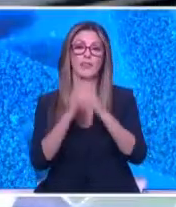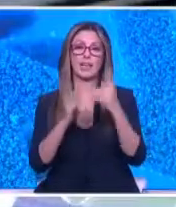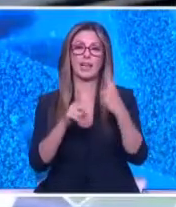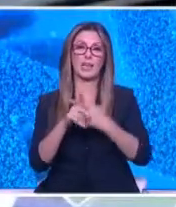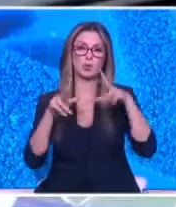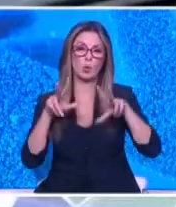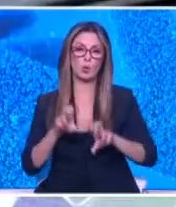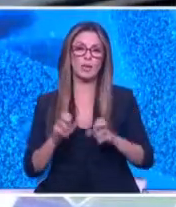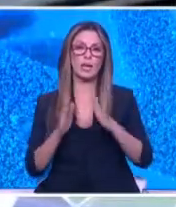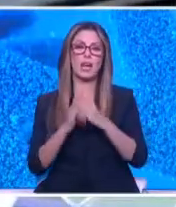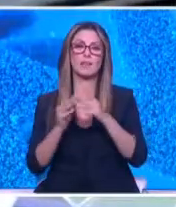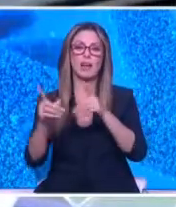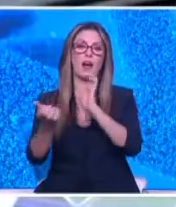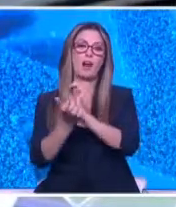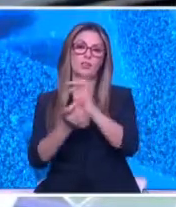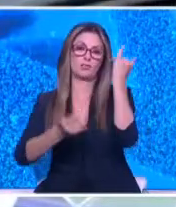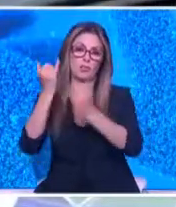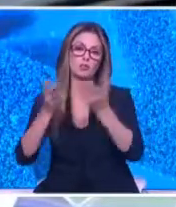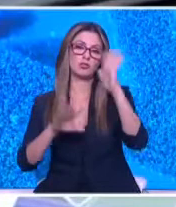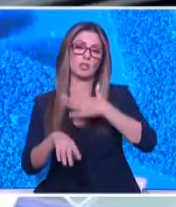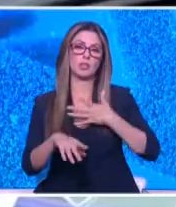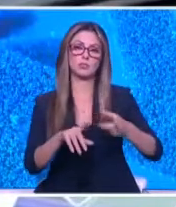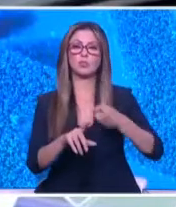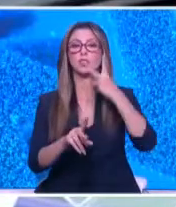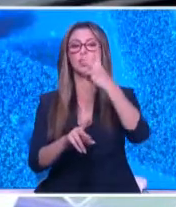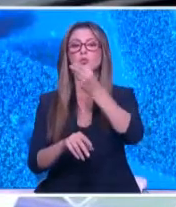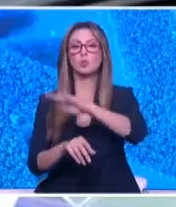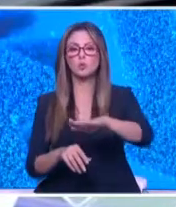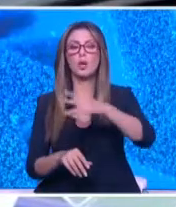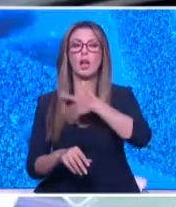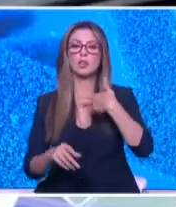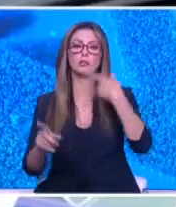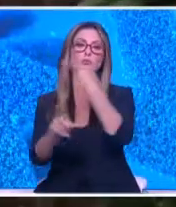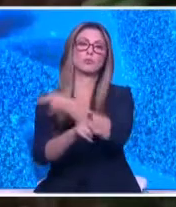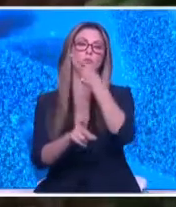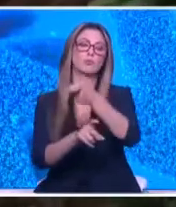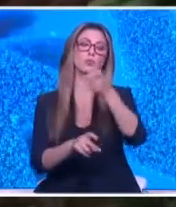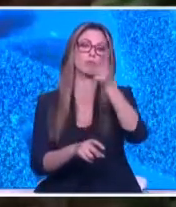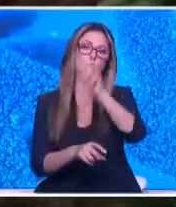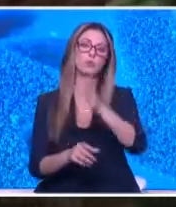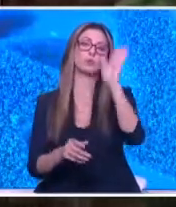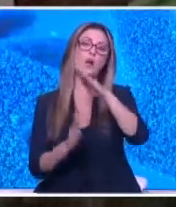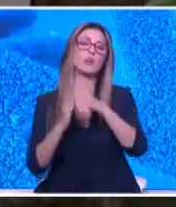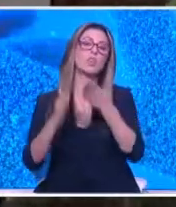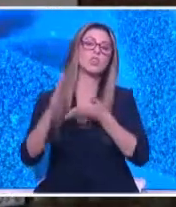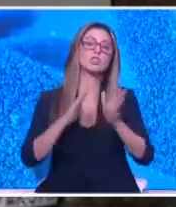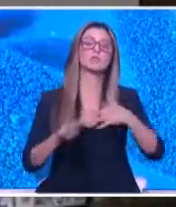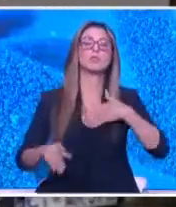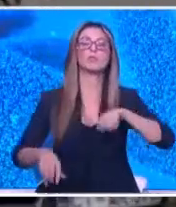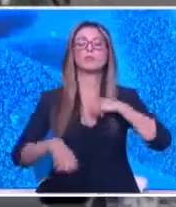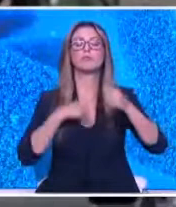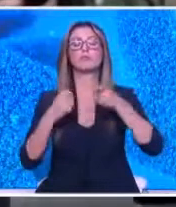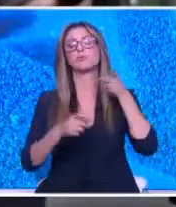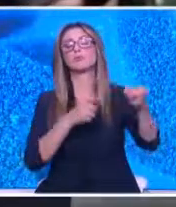olarak oturan aileyle tartıştı. Sonra da elindeki tüfekle iki çocuk ve annesini öldürdü. Ardından evden çıkıp etrafa rastgele ateş